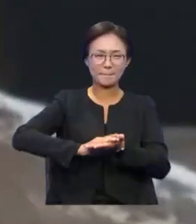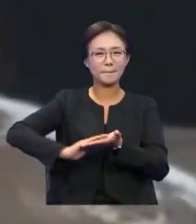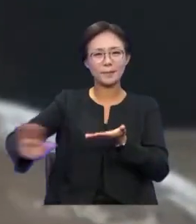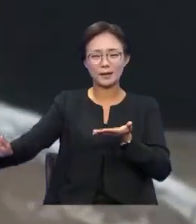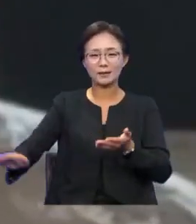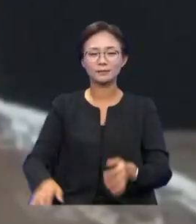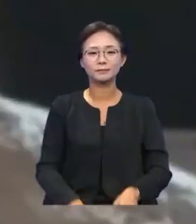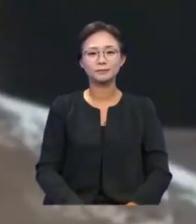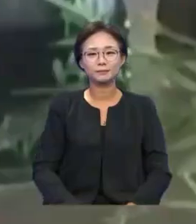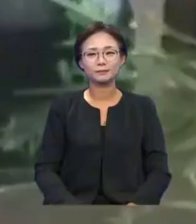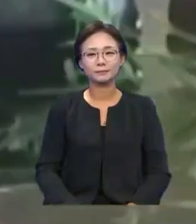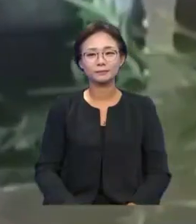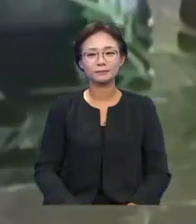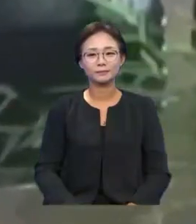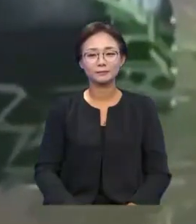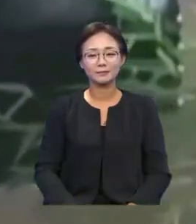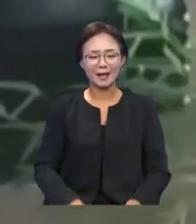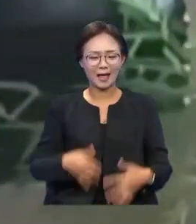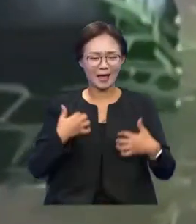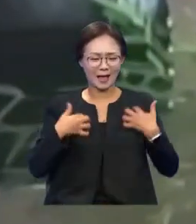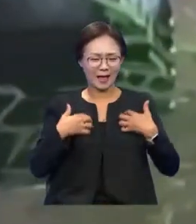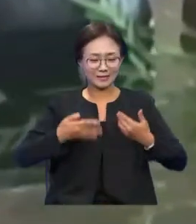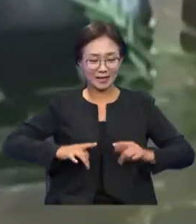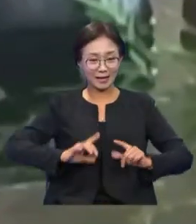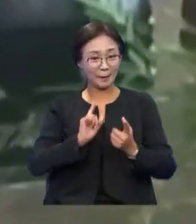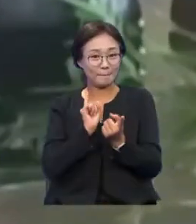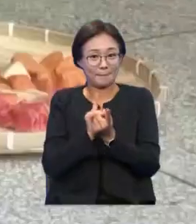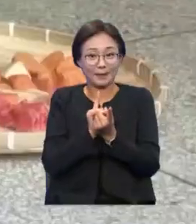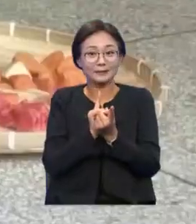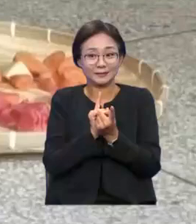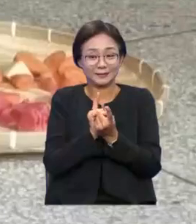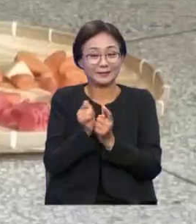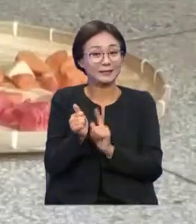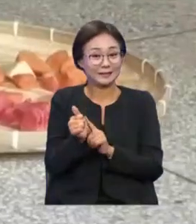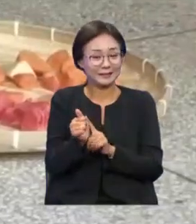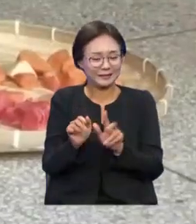보람이 있었겠는데요. 최고의 10번째 생일을 만끽한